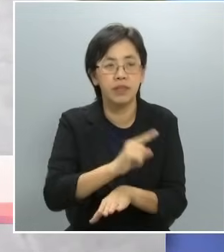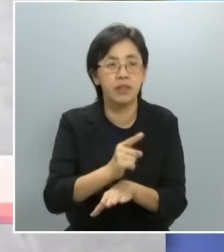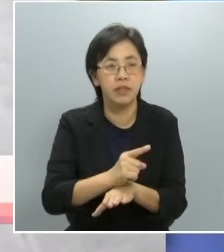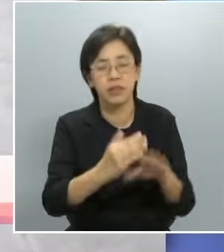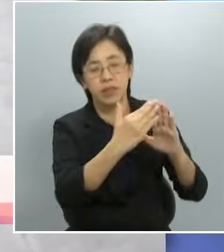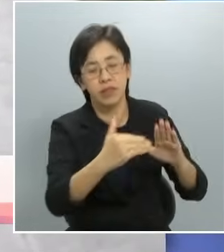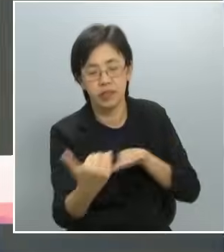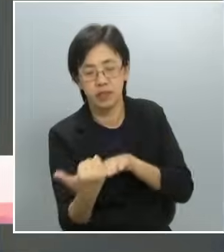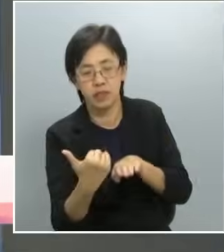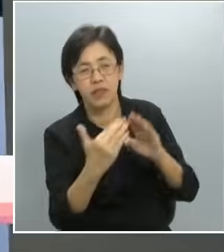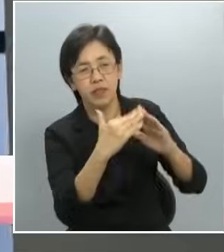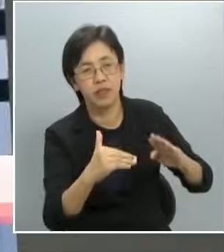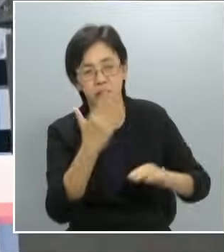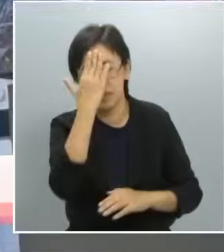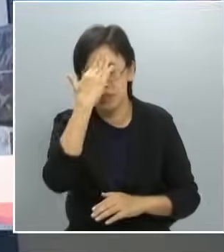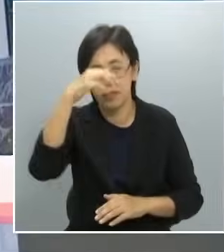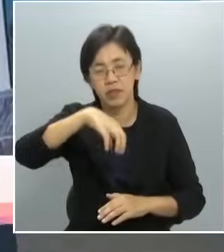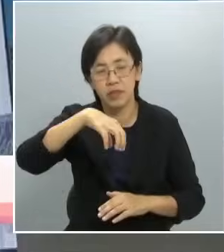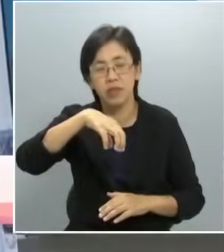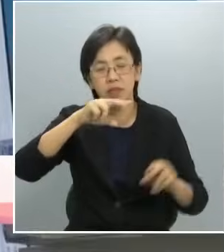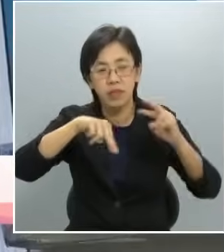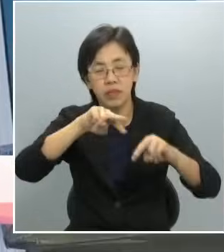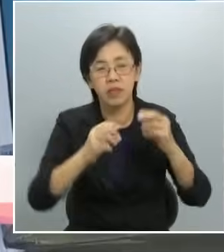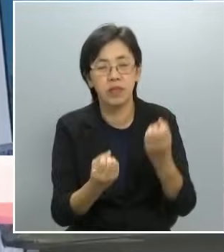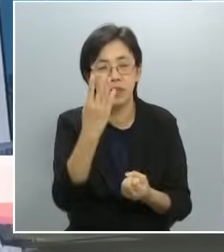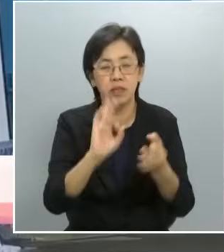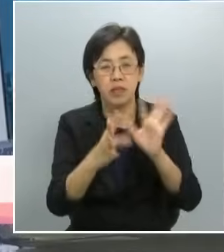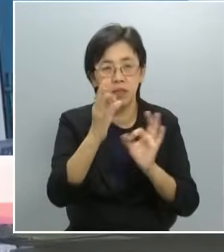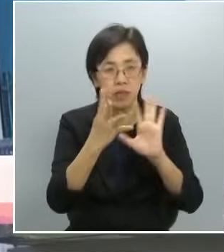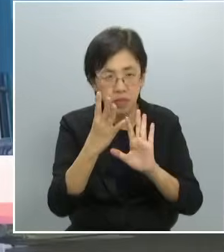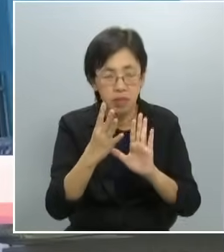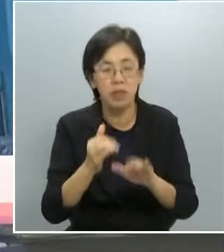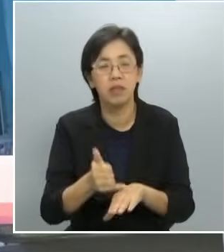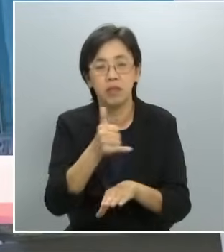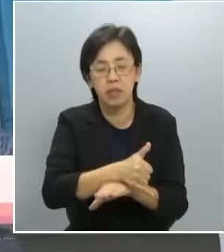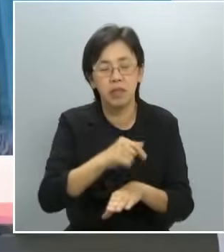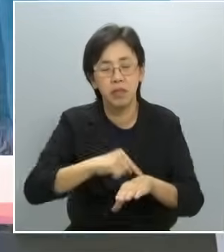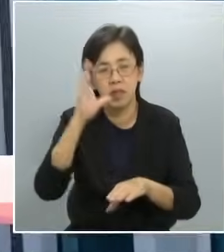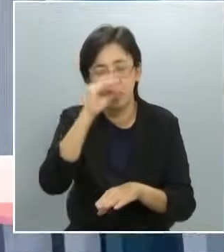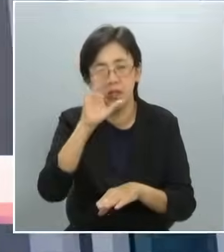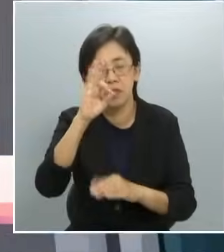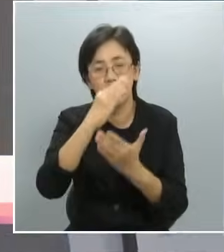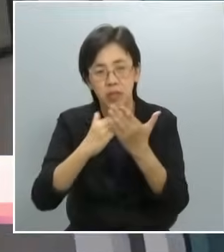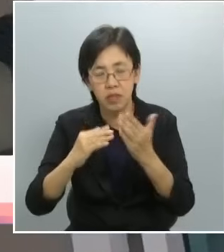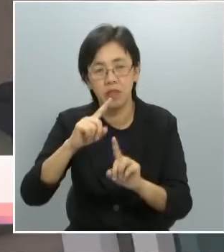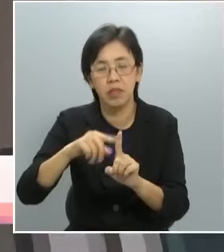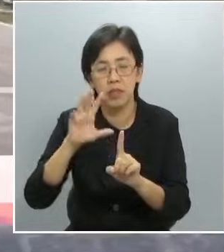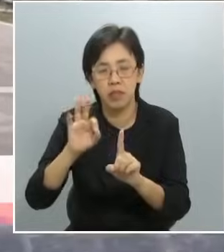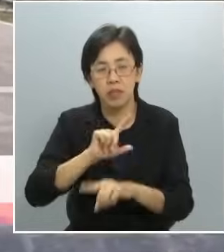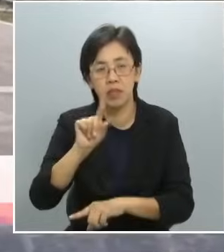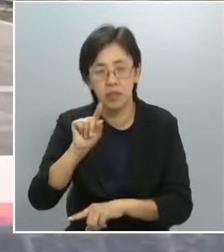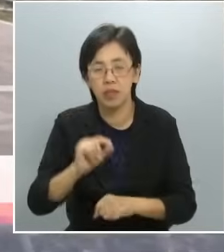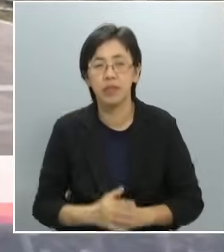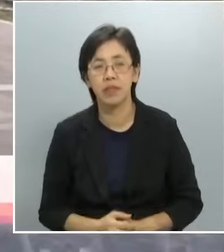ทางที่หน้าสถานีควบคุมไฟป่าเวลาที่ถูกปล่อยตัวก็คือ 3:30 ของคืนวันที่20กันยายน